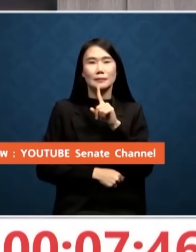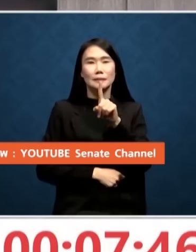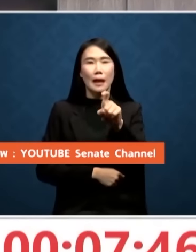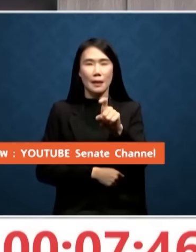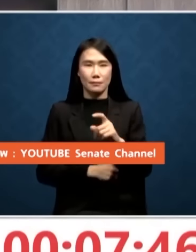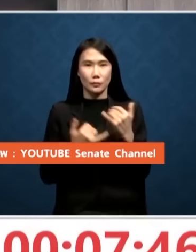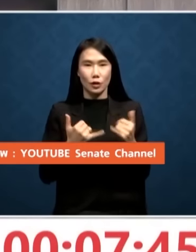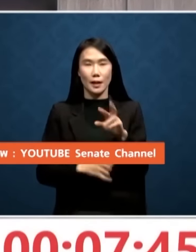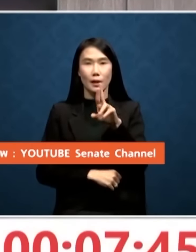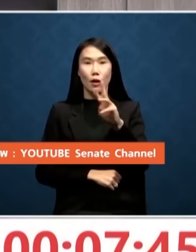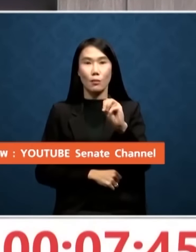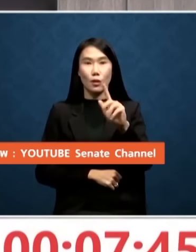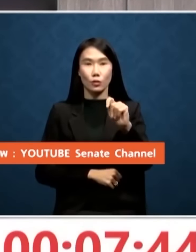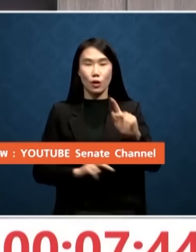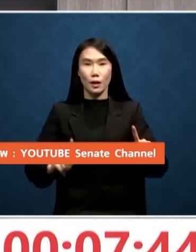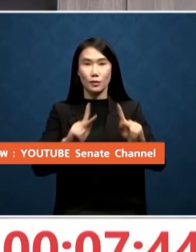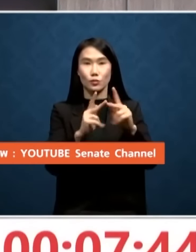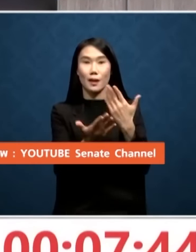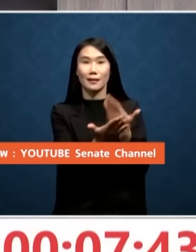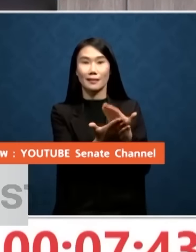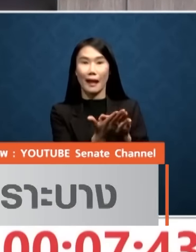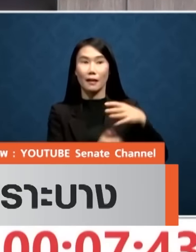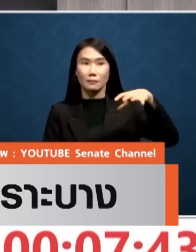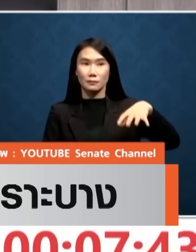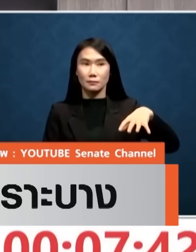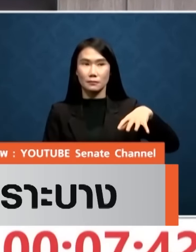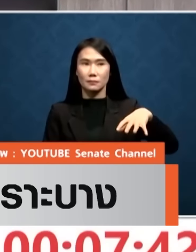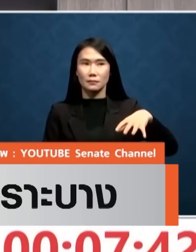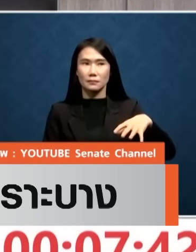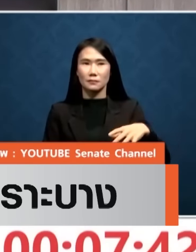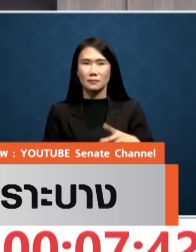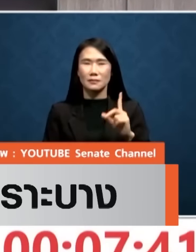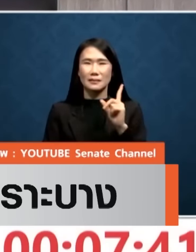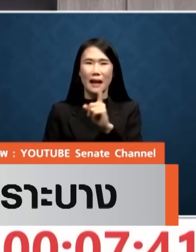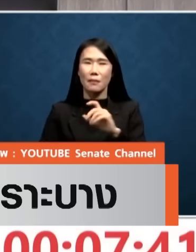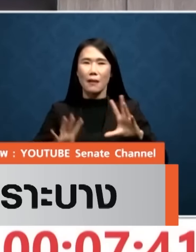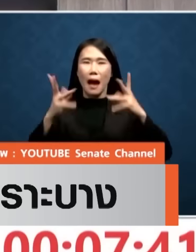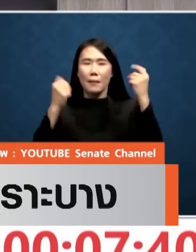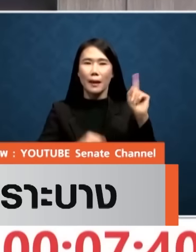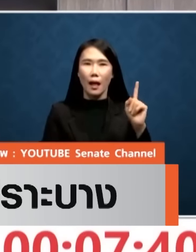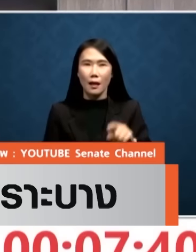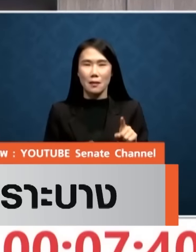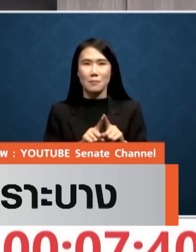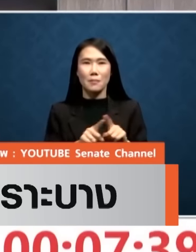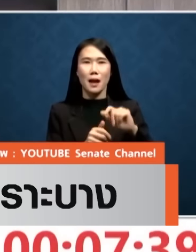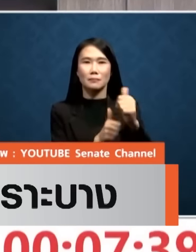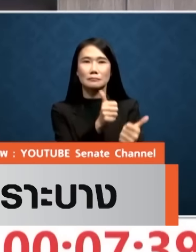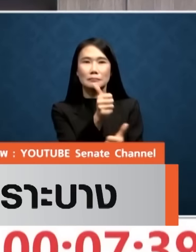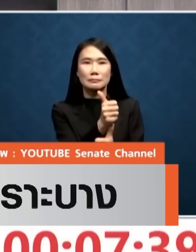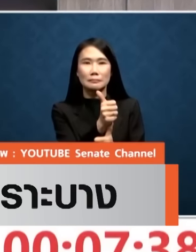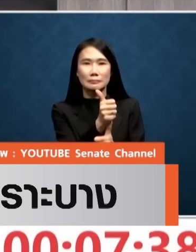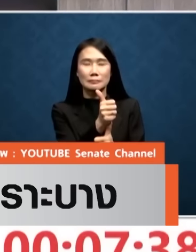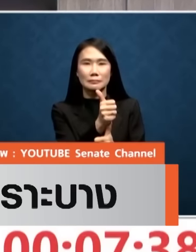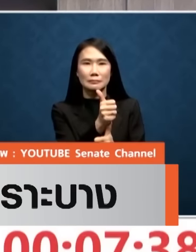เพียยุระสมาชิกวุฒิสภาตั้งข้อสังเกตเกี่ยวกับงบประมาณงบกลางสำหรับการกระตุ้นเศรษฐกิจผ่านโครงการเงิน